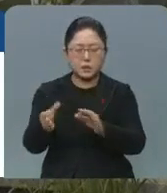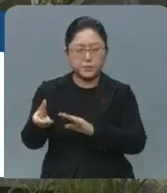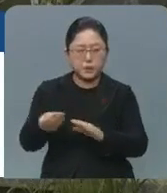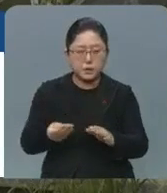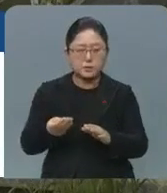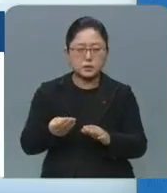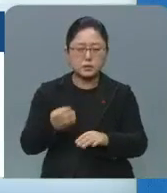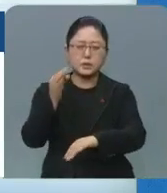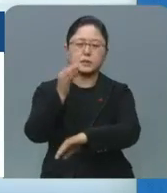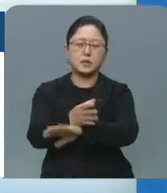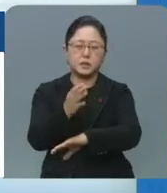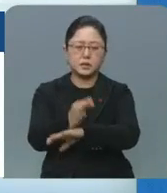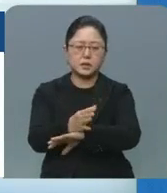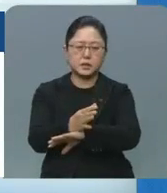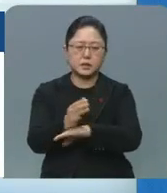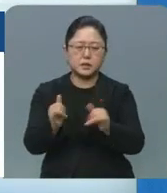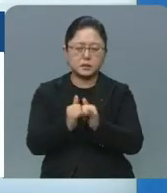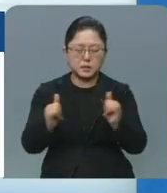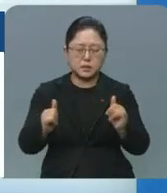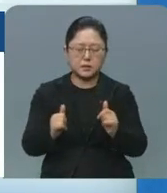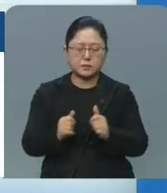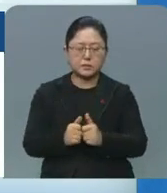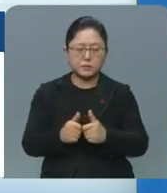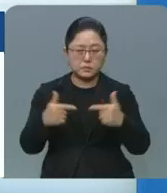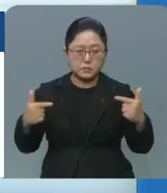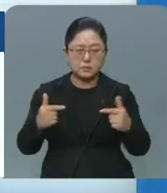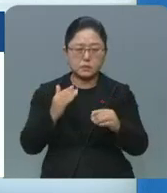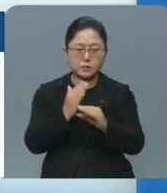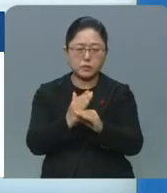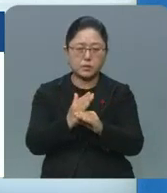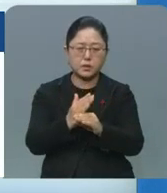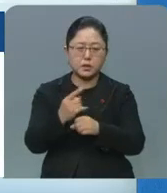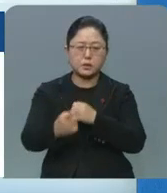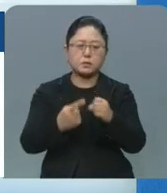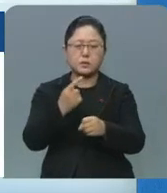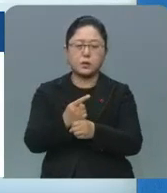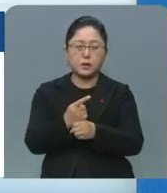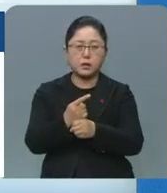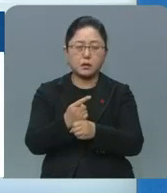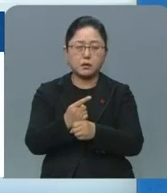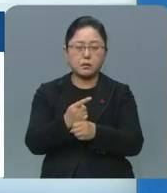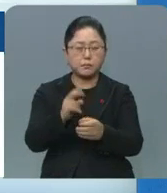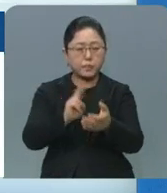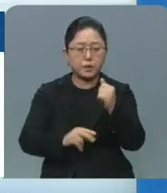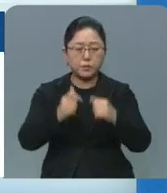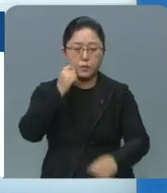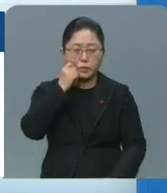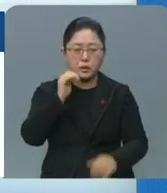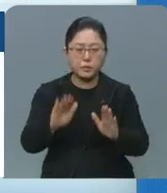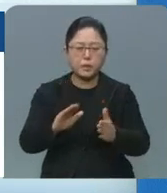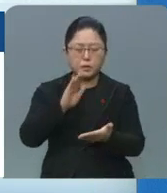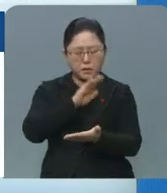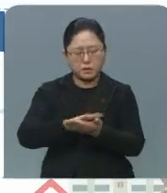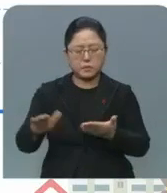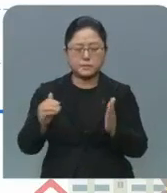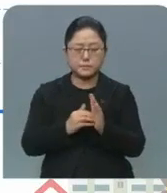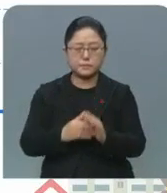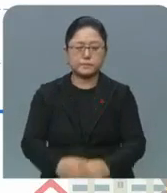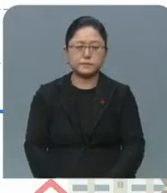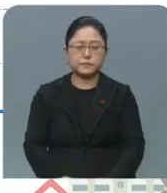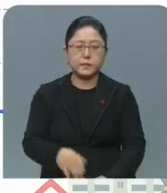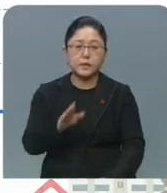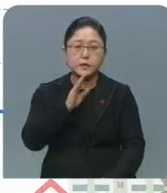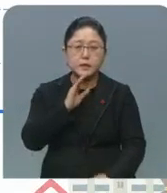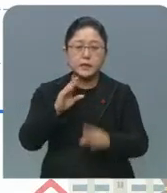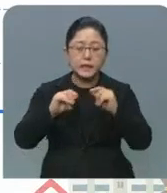받아서 이제 사버려야겠다는 사람들도 있고 1년 동안 그리 안 됐던 건데 이걸 솔직히 다 됐다고 봐야죠.